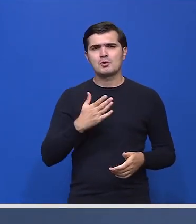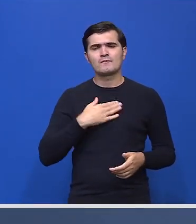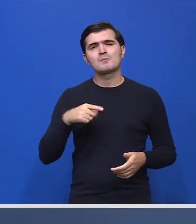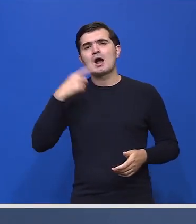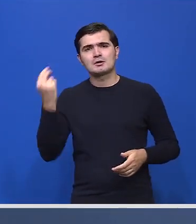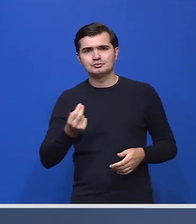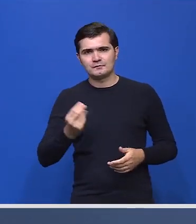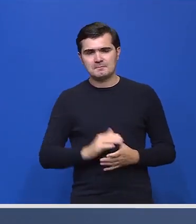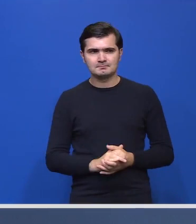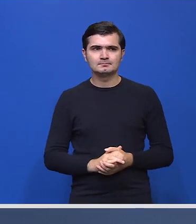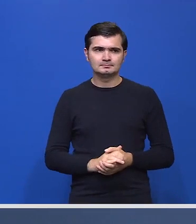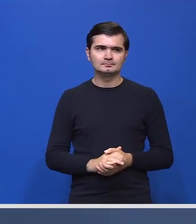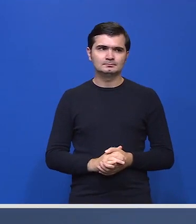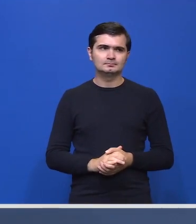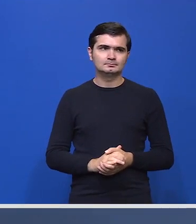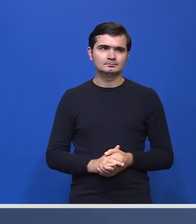calculat.